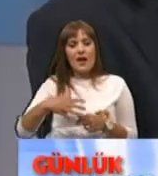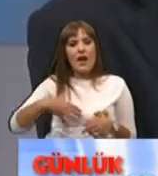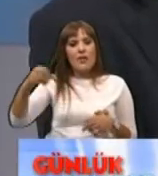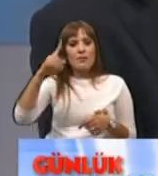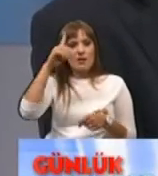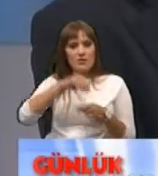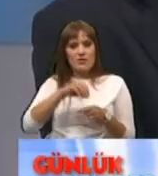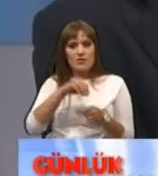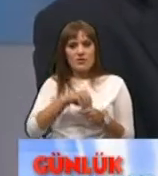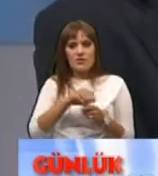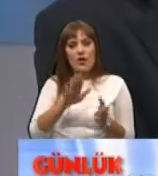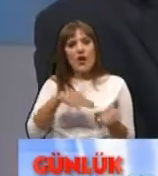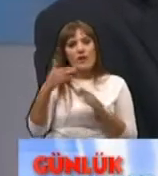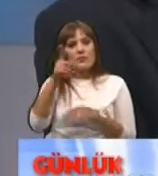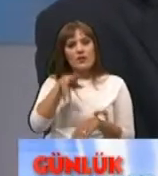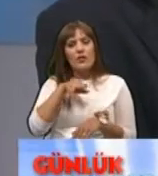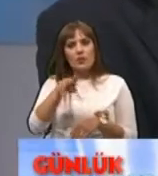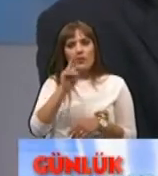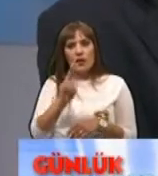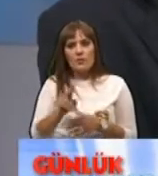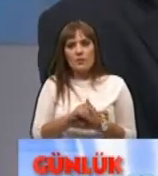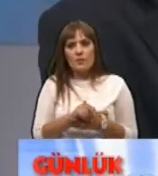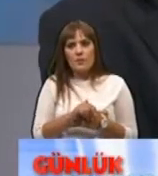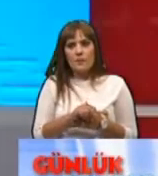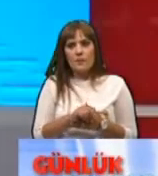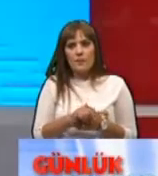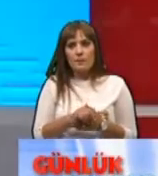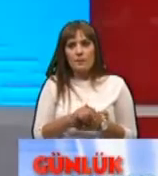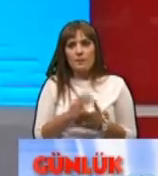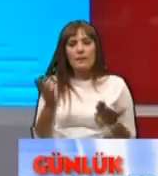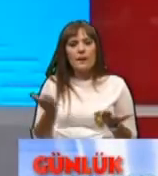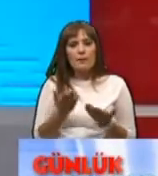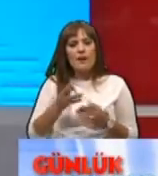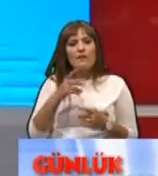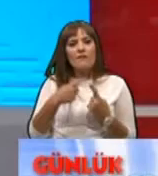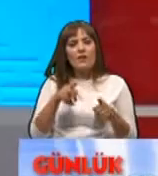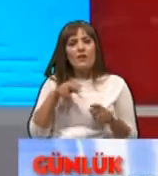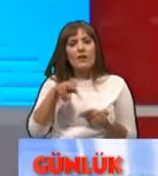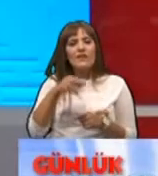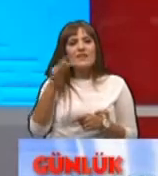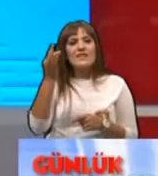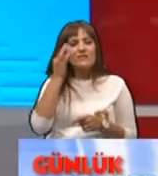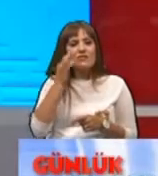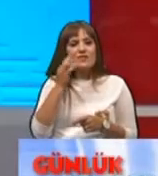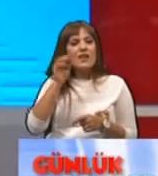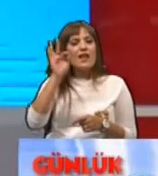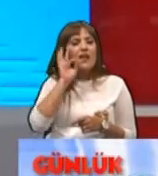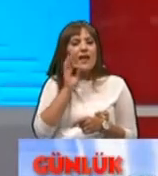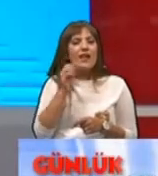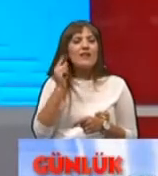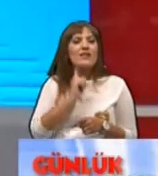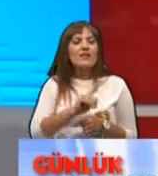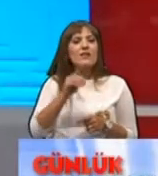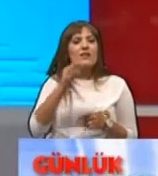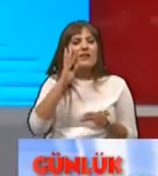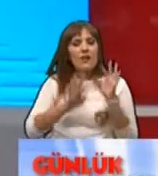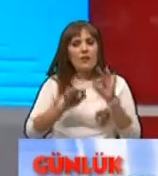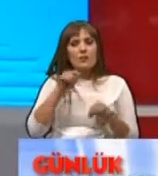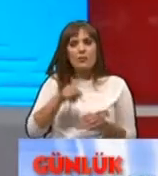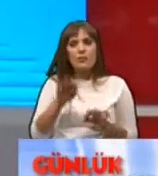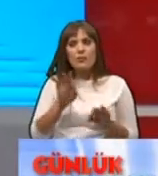için. O da ayrı bir yöntem. Peki sivilce ve izlerinin tedavisi. Bu tabii